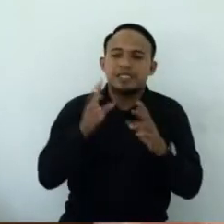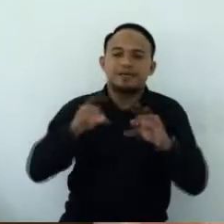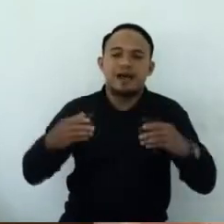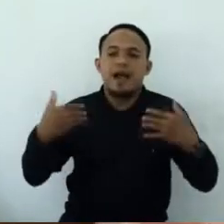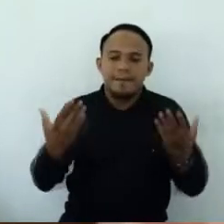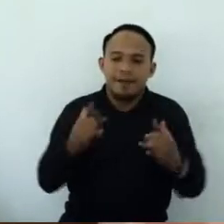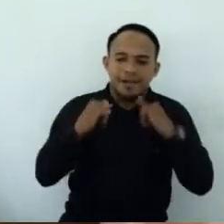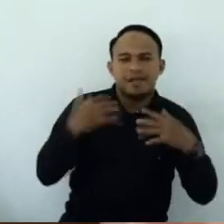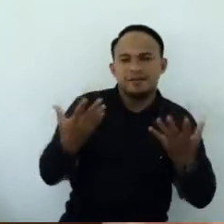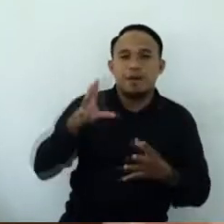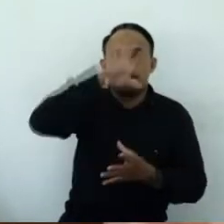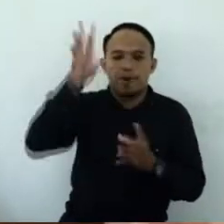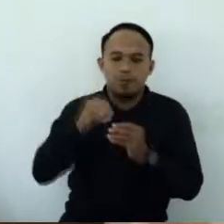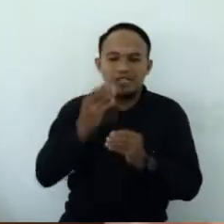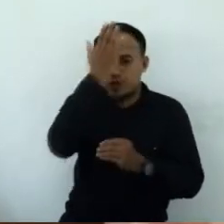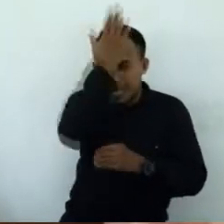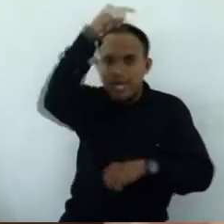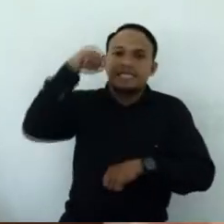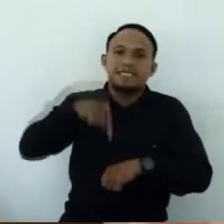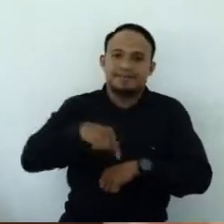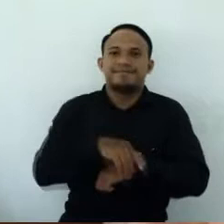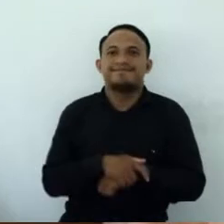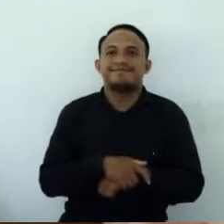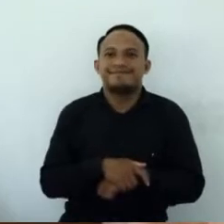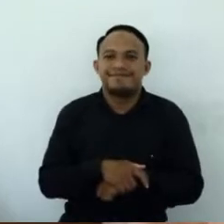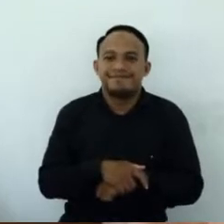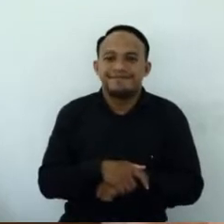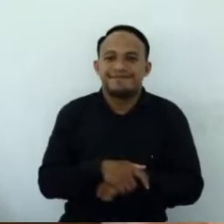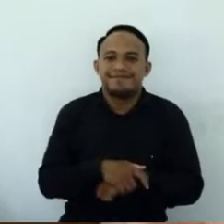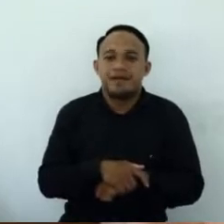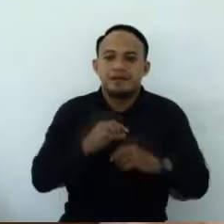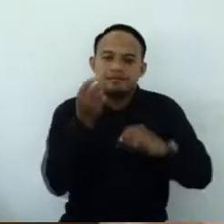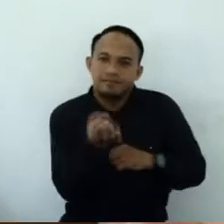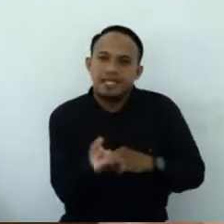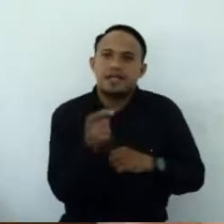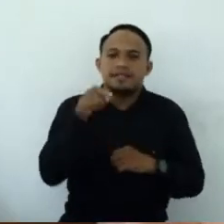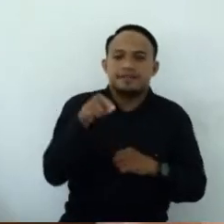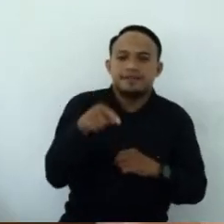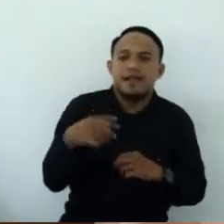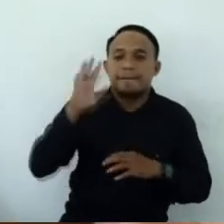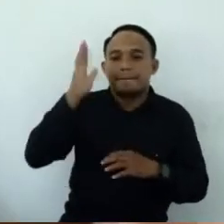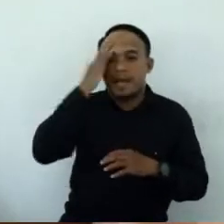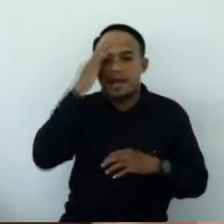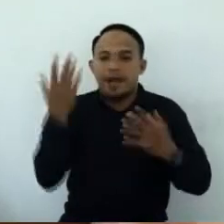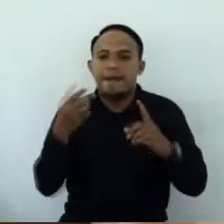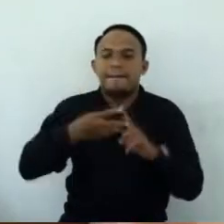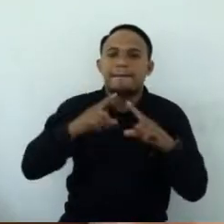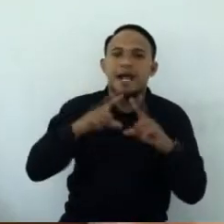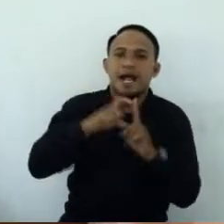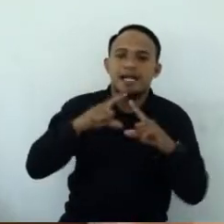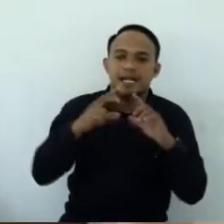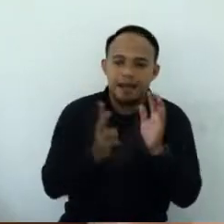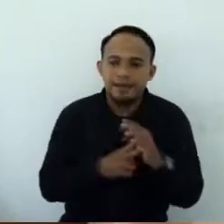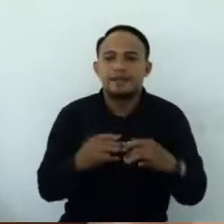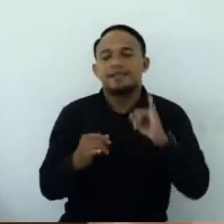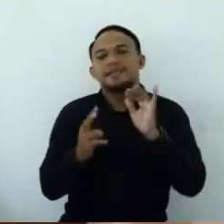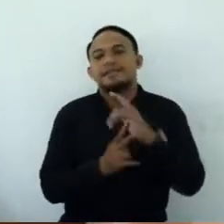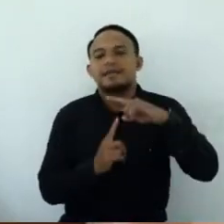sehingga kita rock'n'roll saja damai damai saja di provinsi